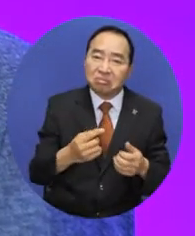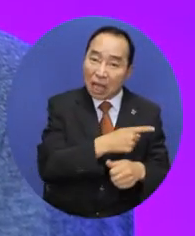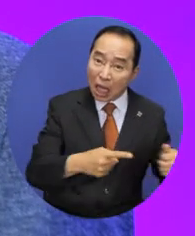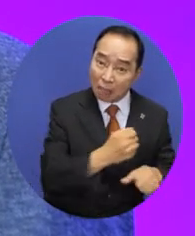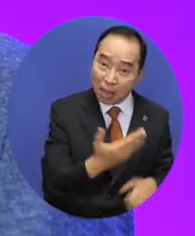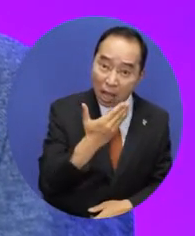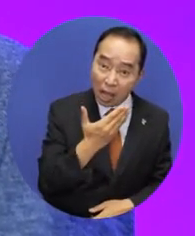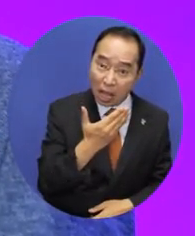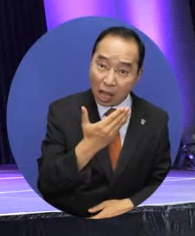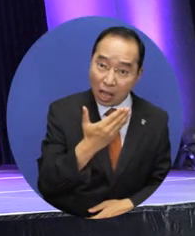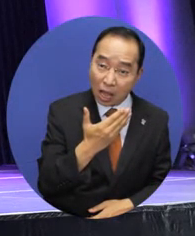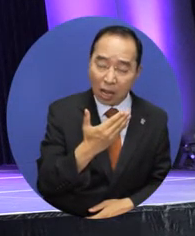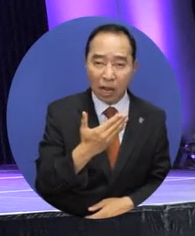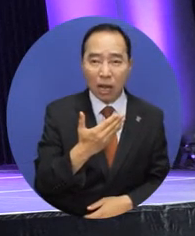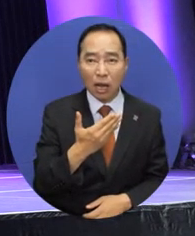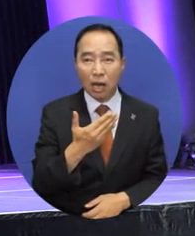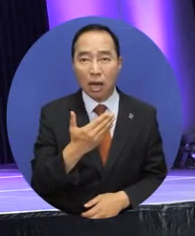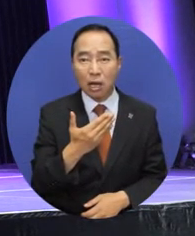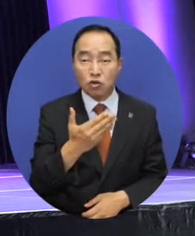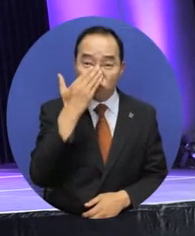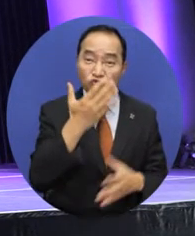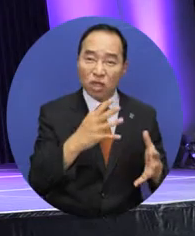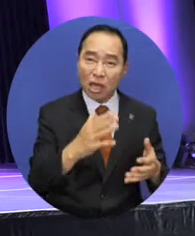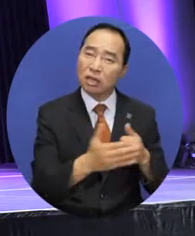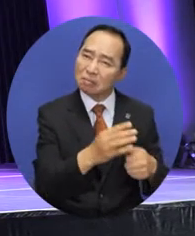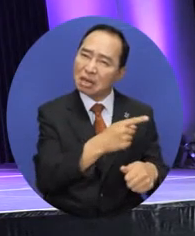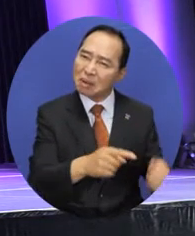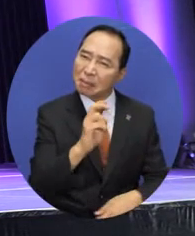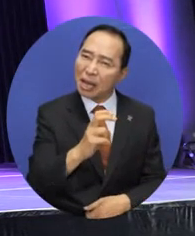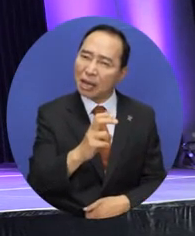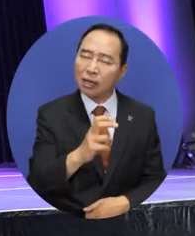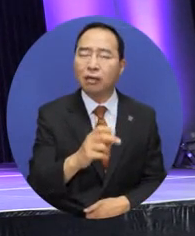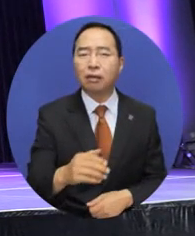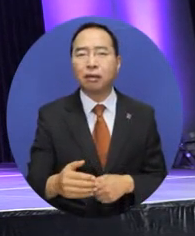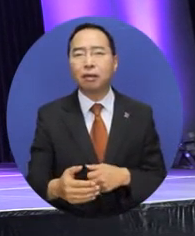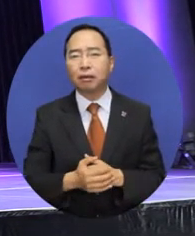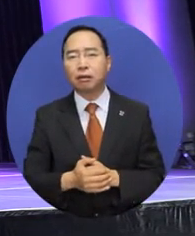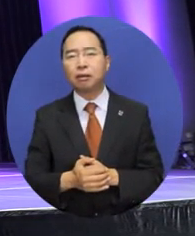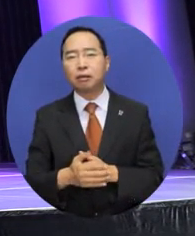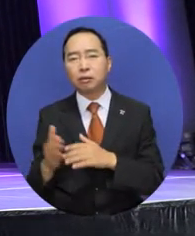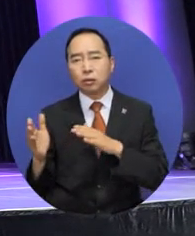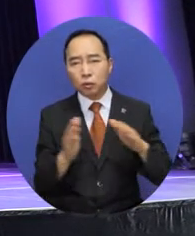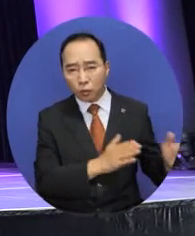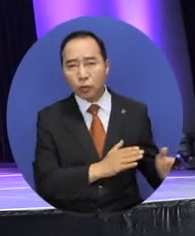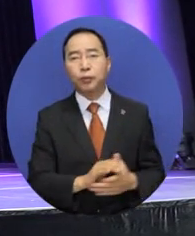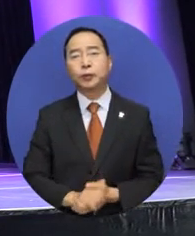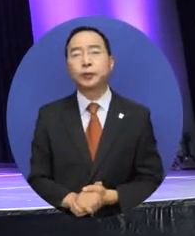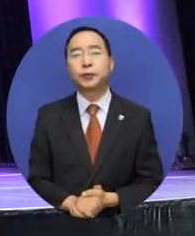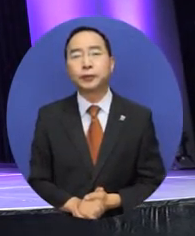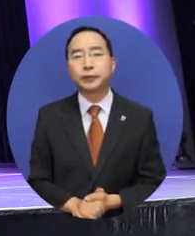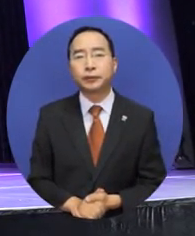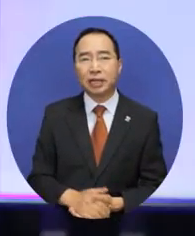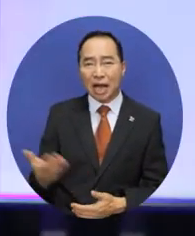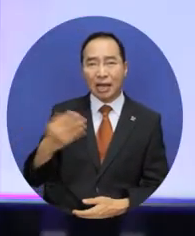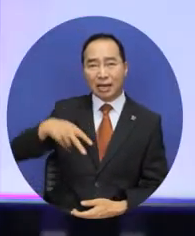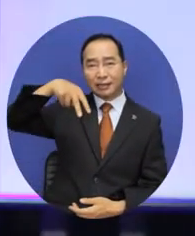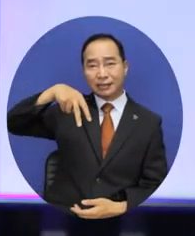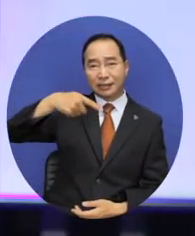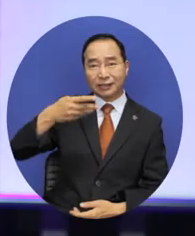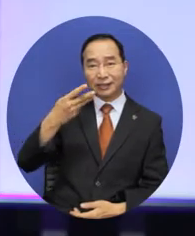봅니다. 또 스탠리 밀그램의 실험을 반박하는 실험들이 이어졌습니다.